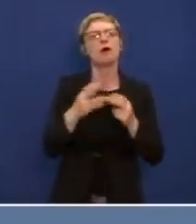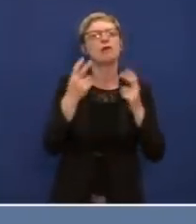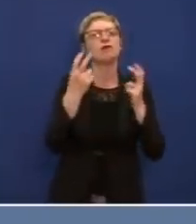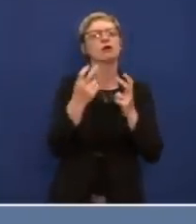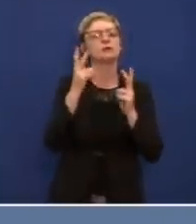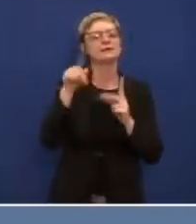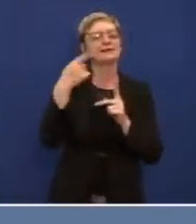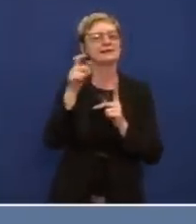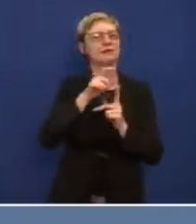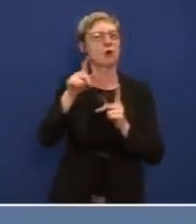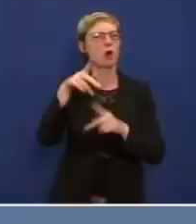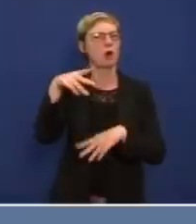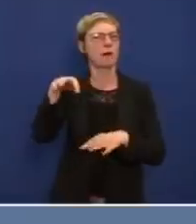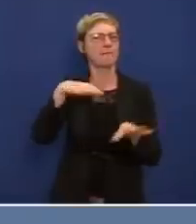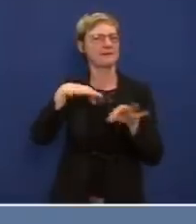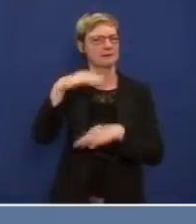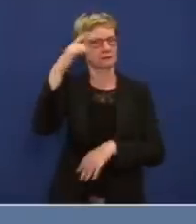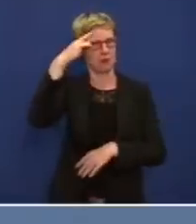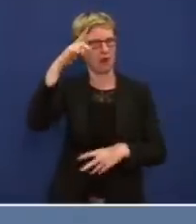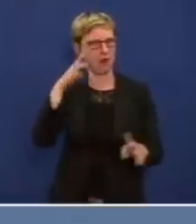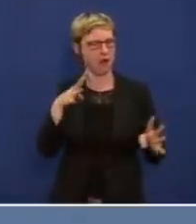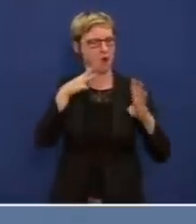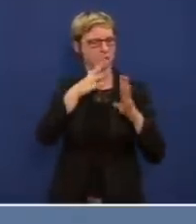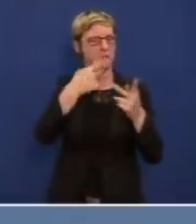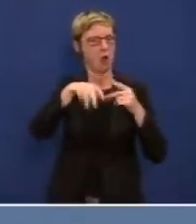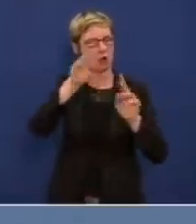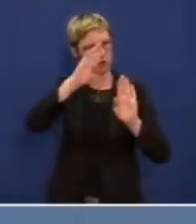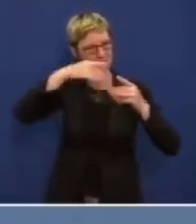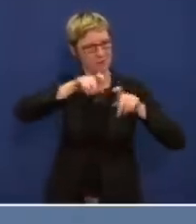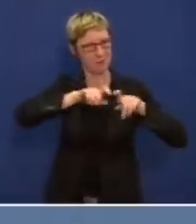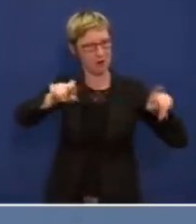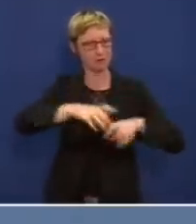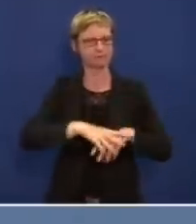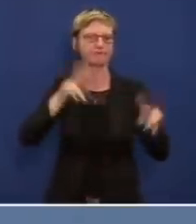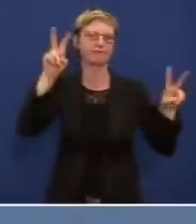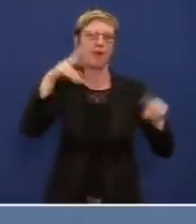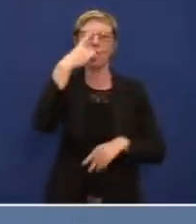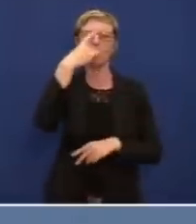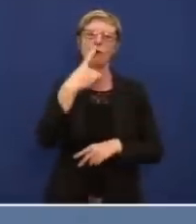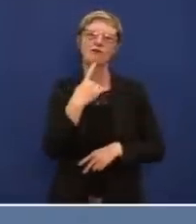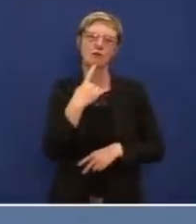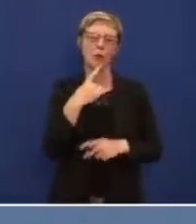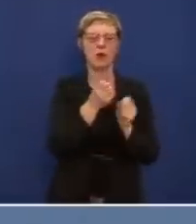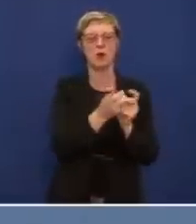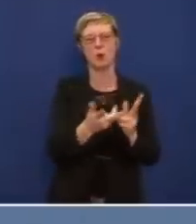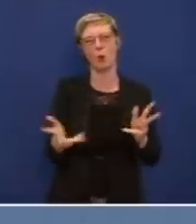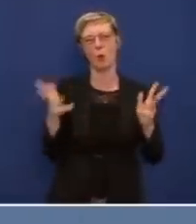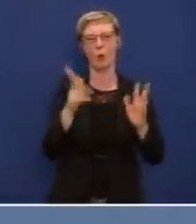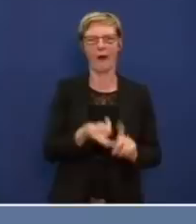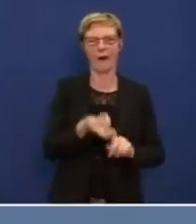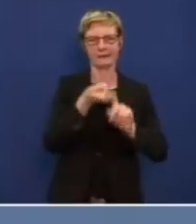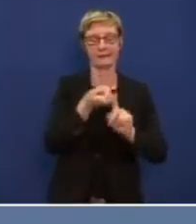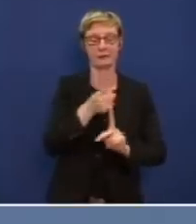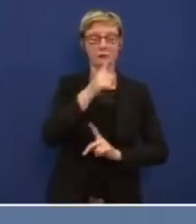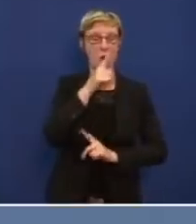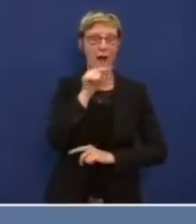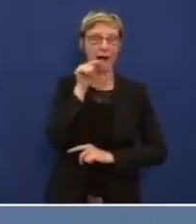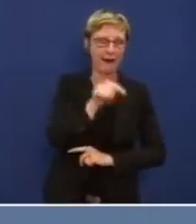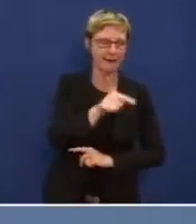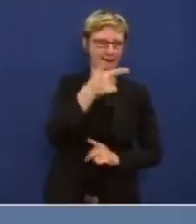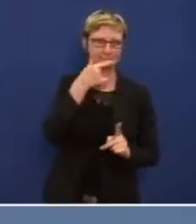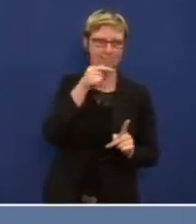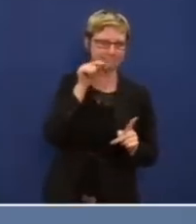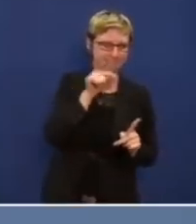haben, der sich auch mit dieser Frage beschäftigt. Wir nennen das den Portfolioansatz, also eben nicht nur auf einen Impfstoff zu